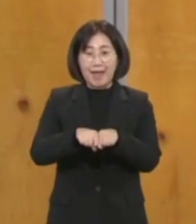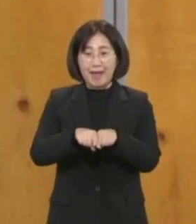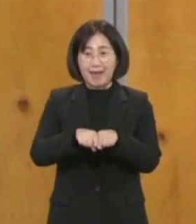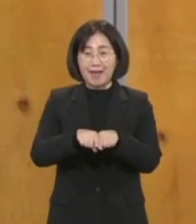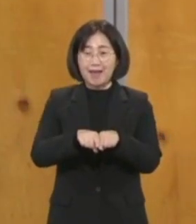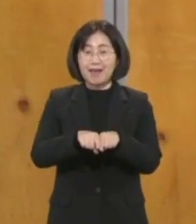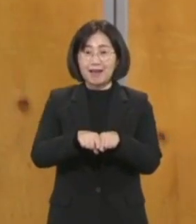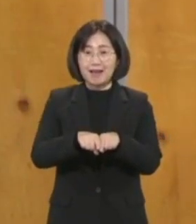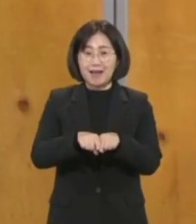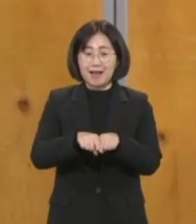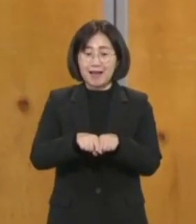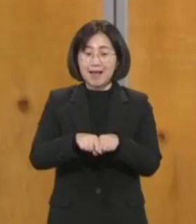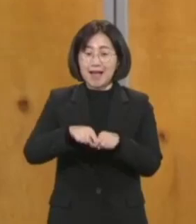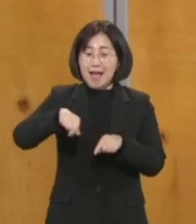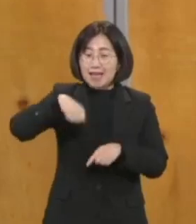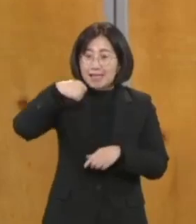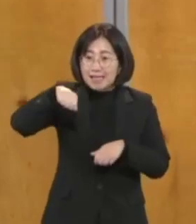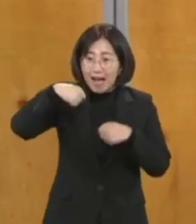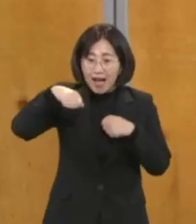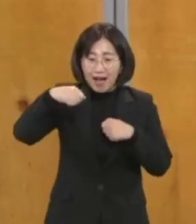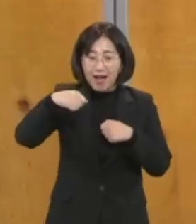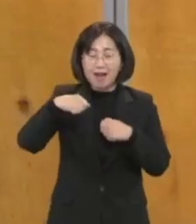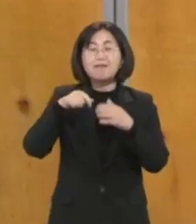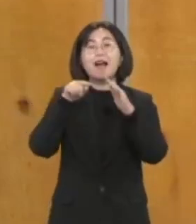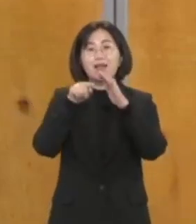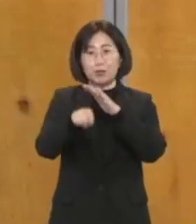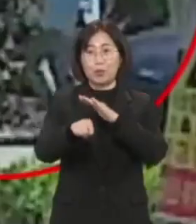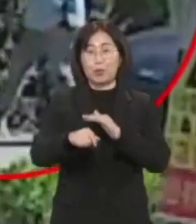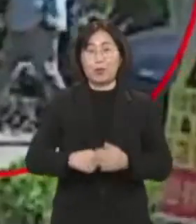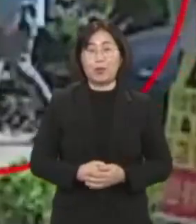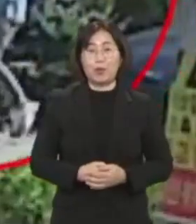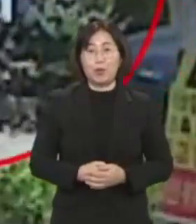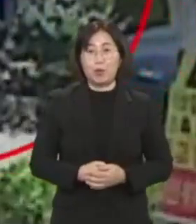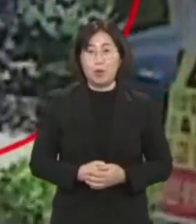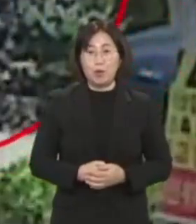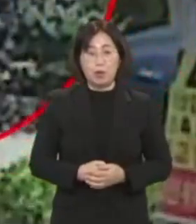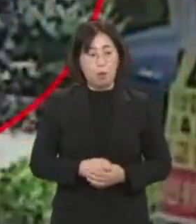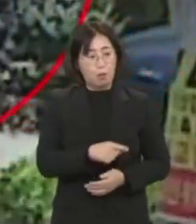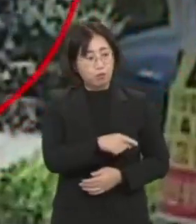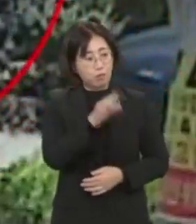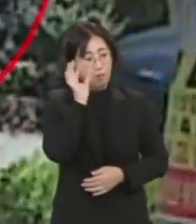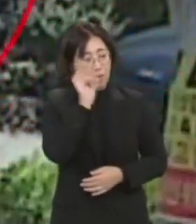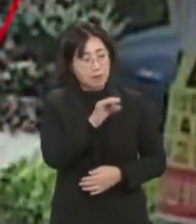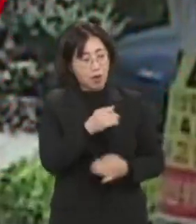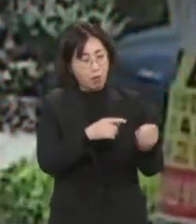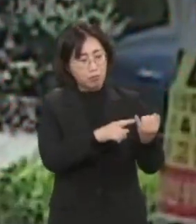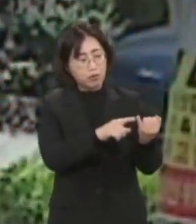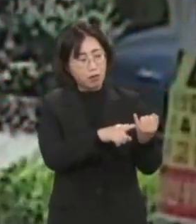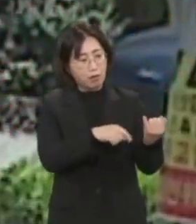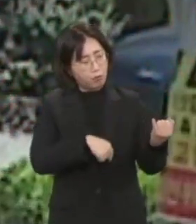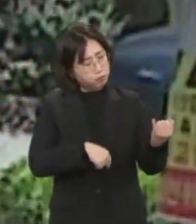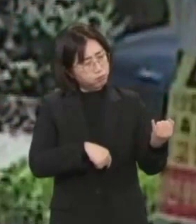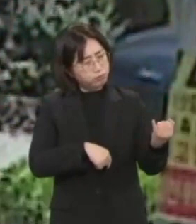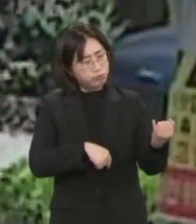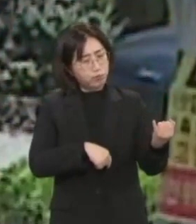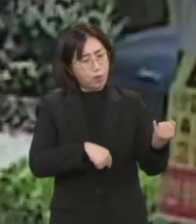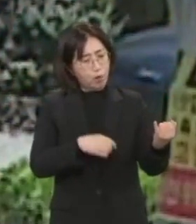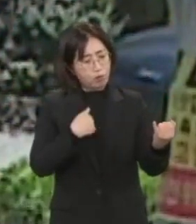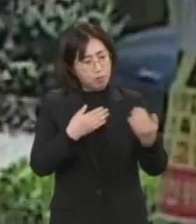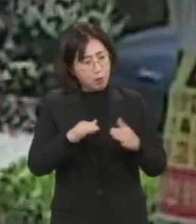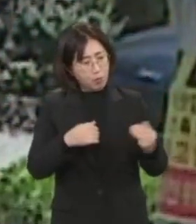분하고 같이 식사를 하러 갔었어요 식당에 딱 언뜻봐도 좀 여성분인데 이렇게 해서 우리 방으로 들어오는